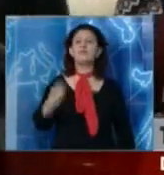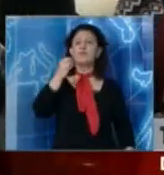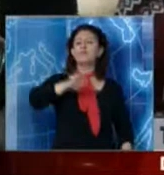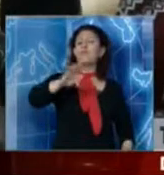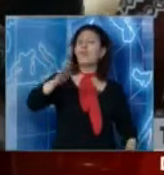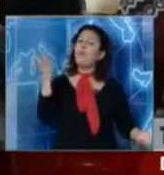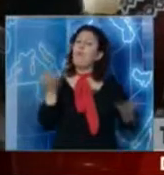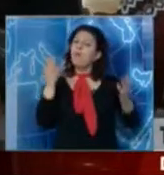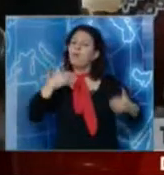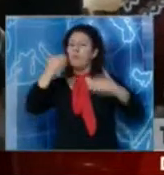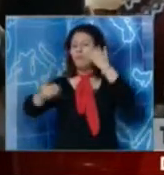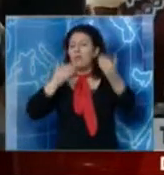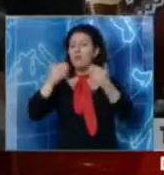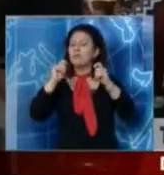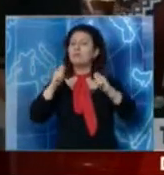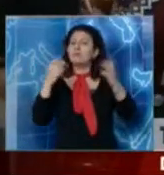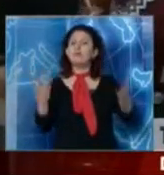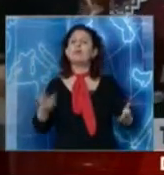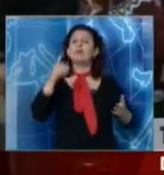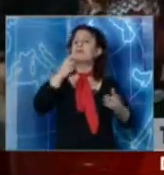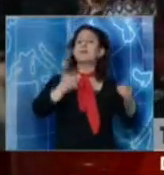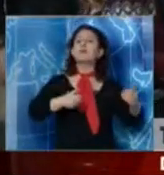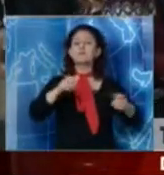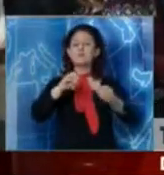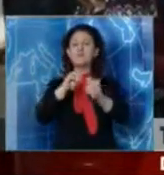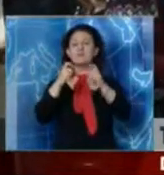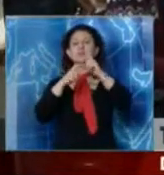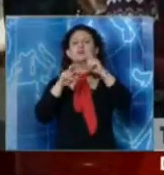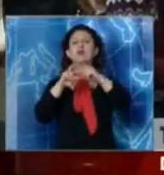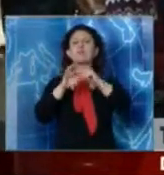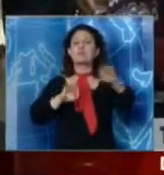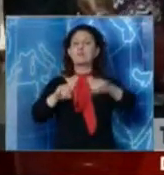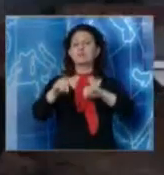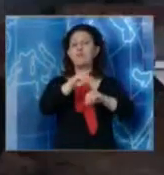Çocuklarla bol bol sohbet eden Doğan, çocuklarla satranç oynadı.